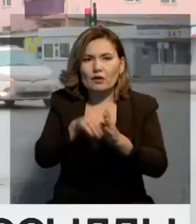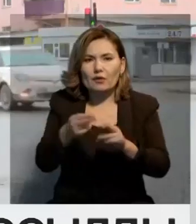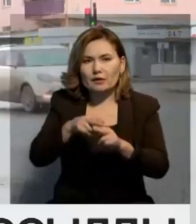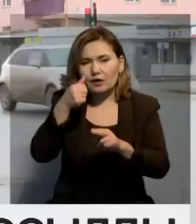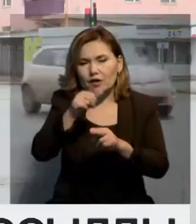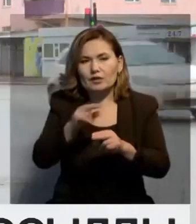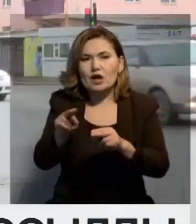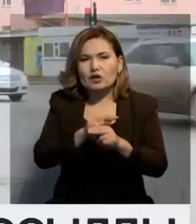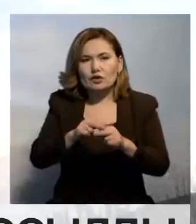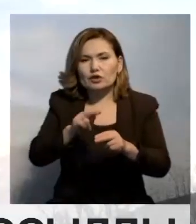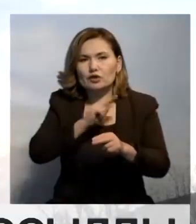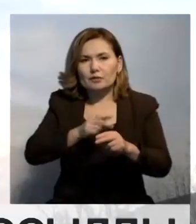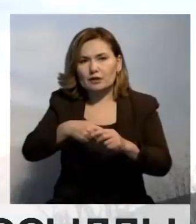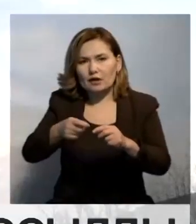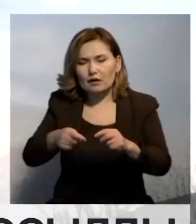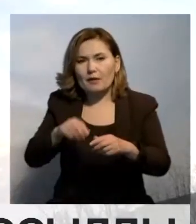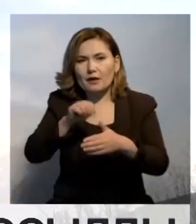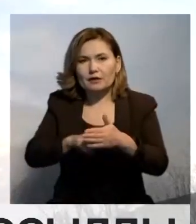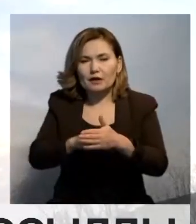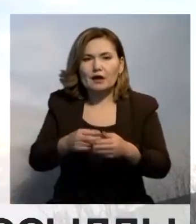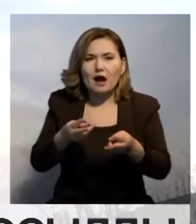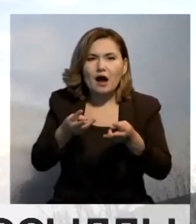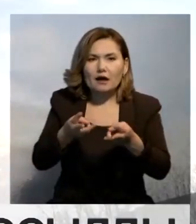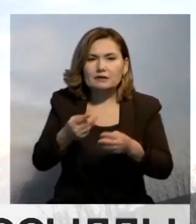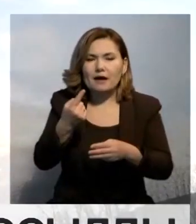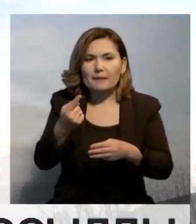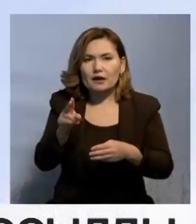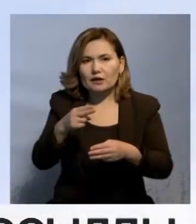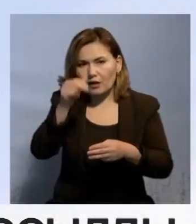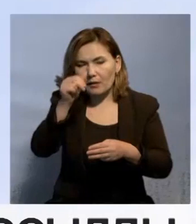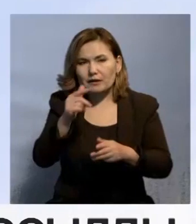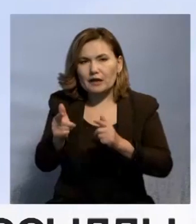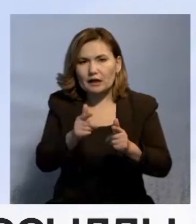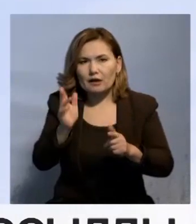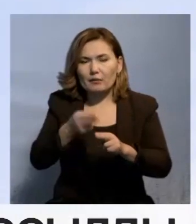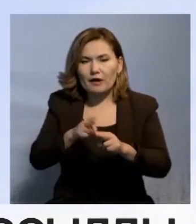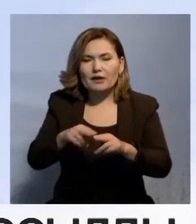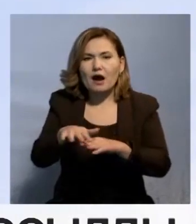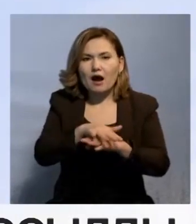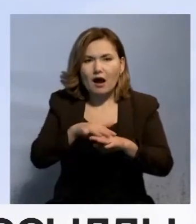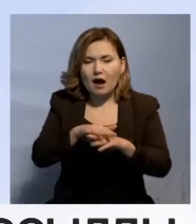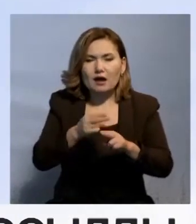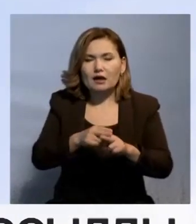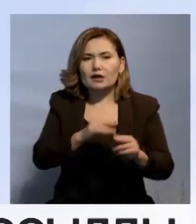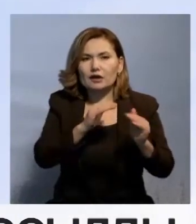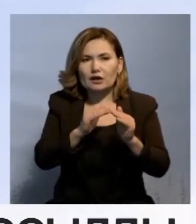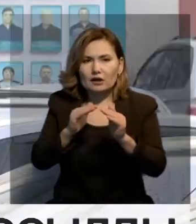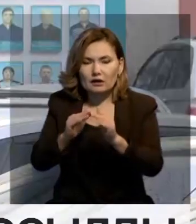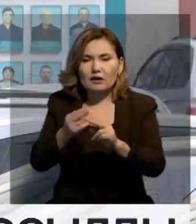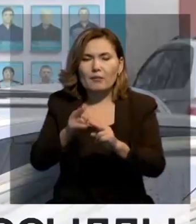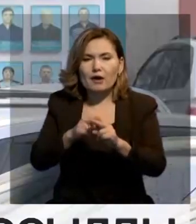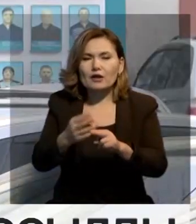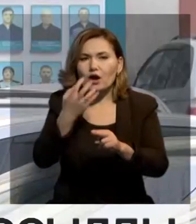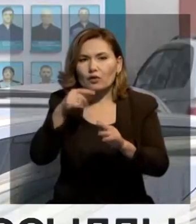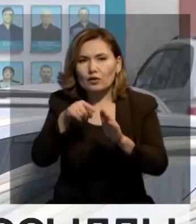жұмыстарының кешігуі салдарынан 1 қазандық желтоқсанның ортасында дайын болмақ. Дегенмен халық үйлердің әлі толық жылмағанын айтады.